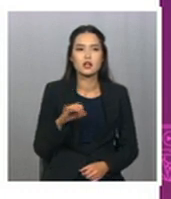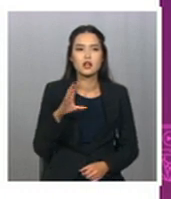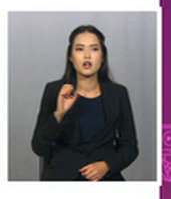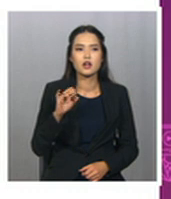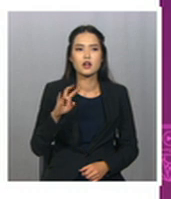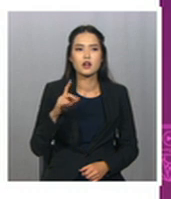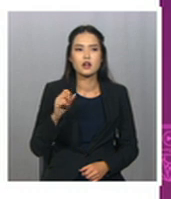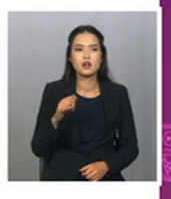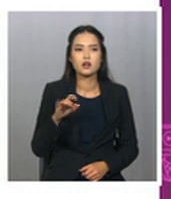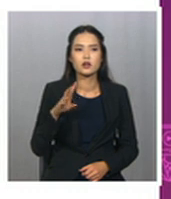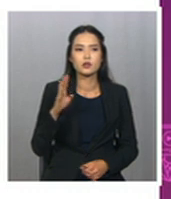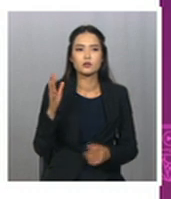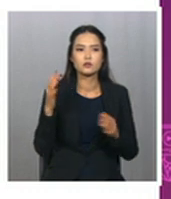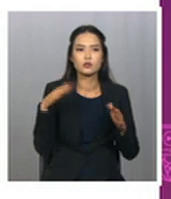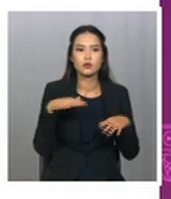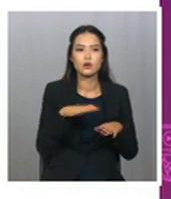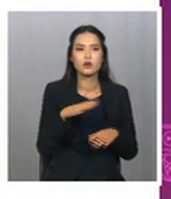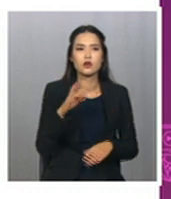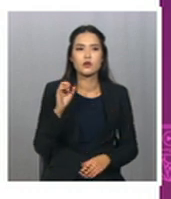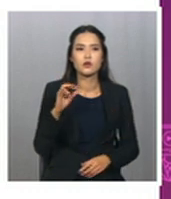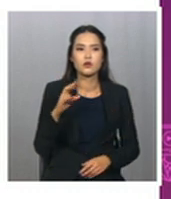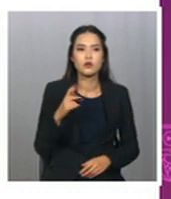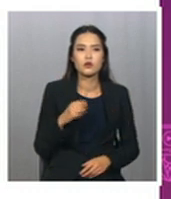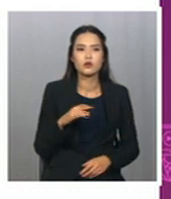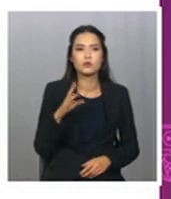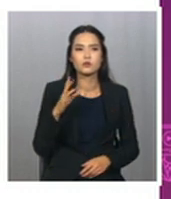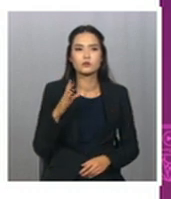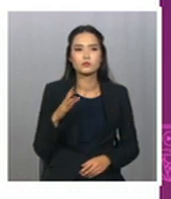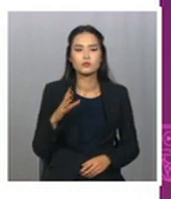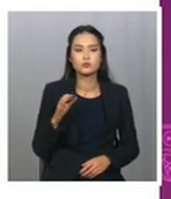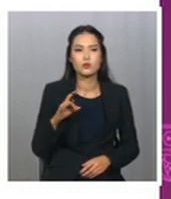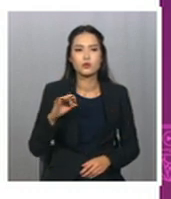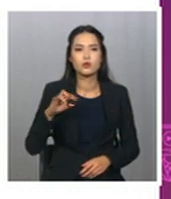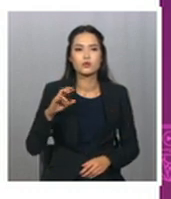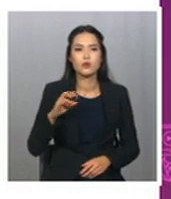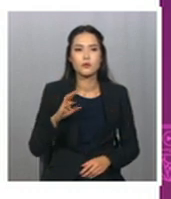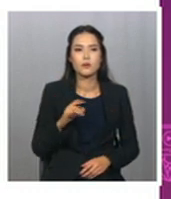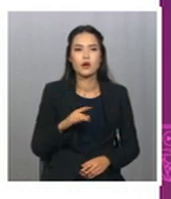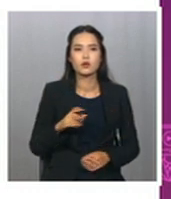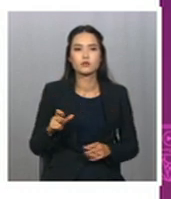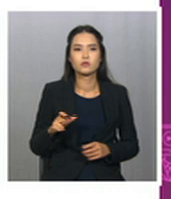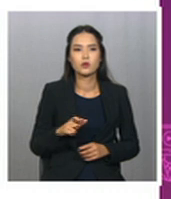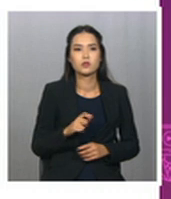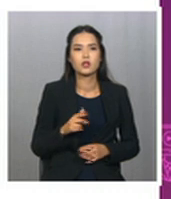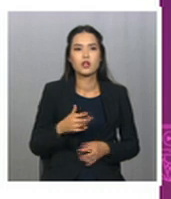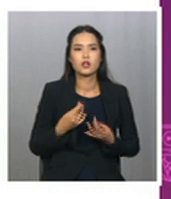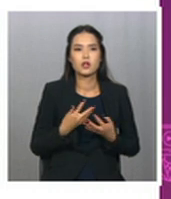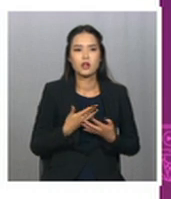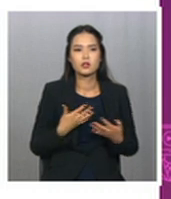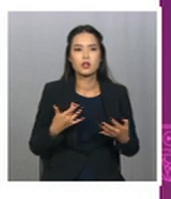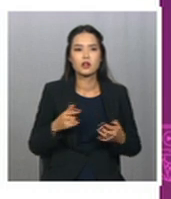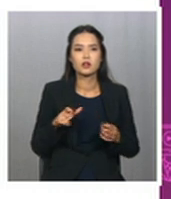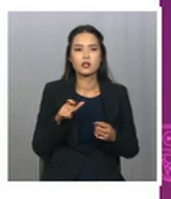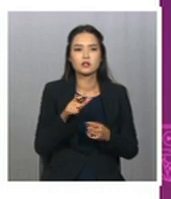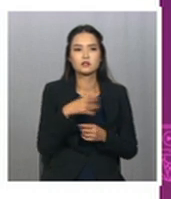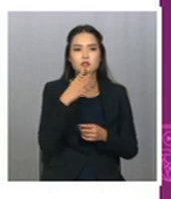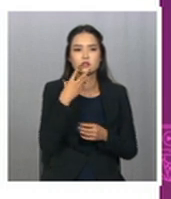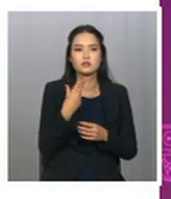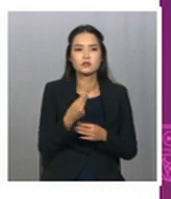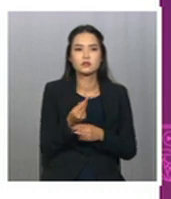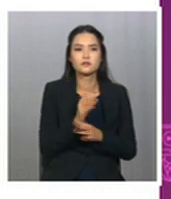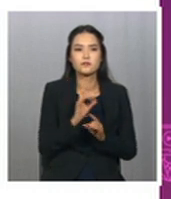тоғай, үңгір, сүрлеу соқпақ, жолдар алақанға салғандай ап-айқын көркем суретке